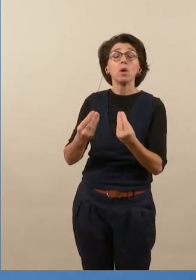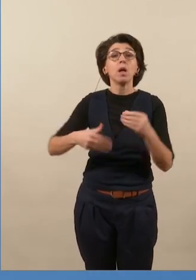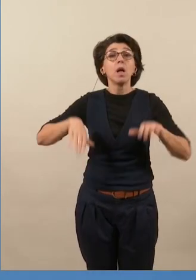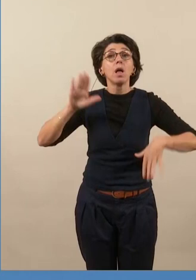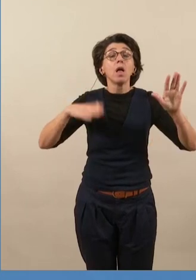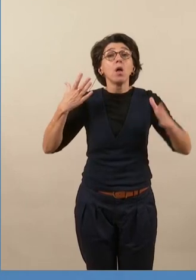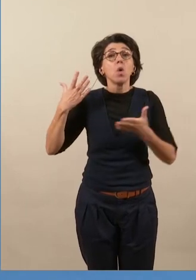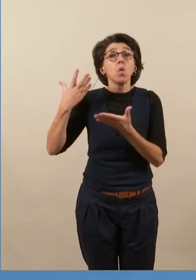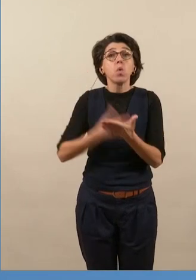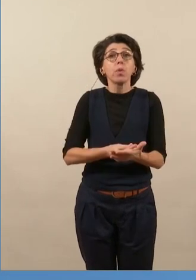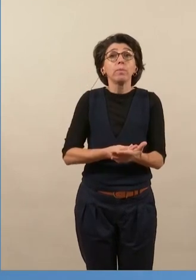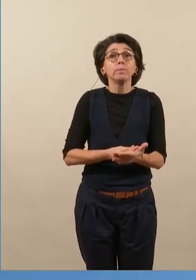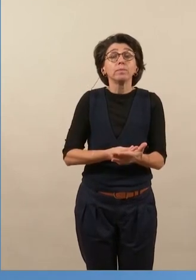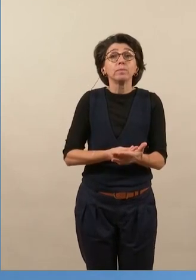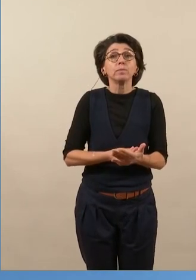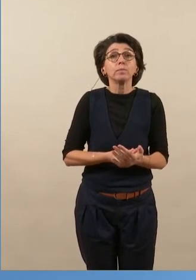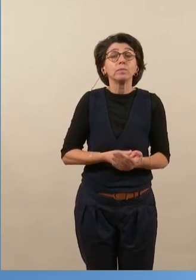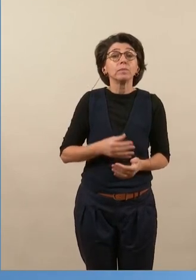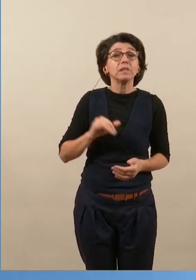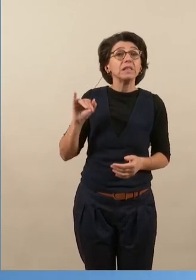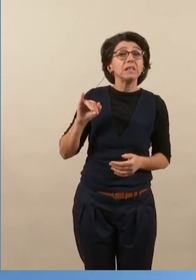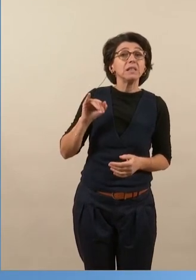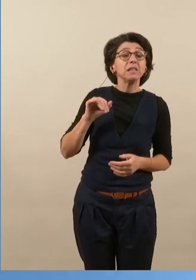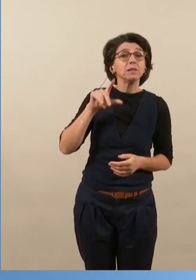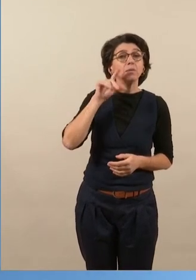d'intervention ah si pardon monsieur